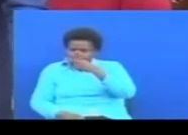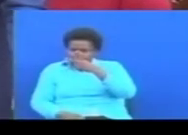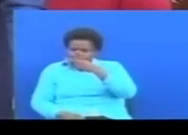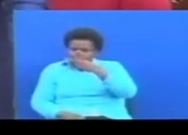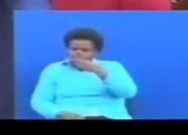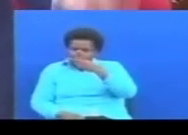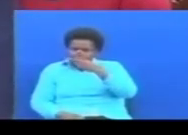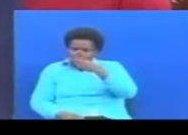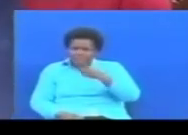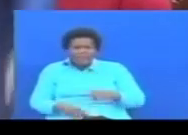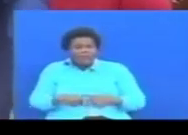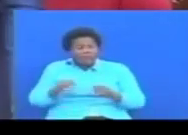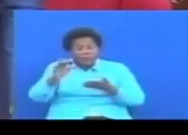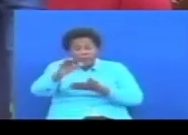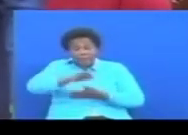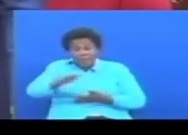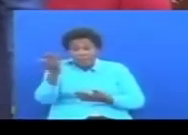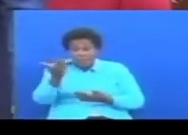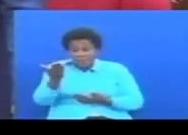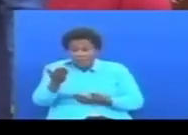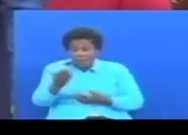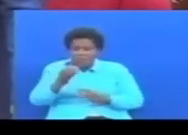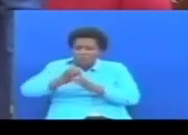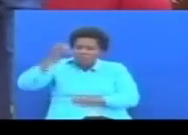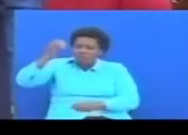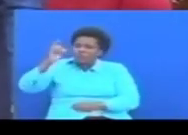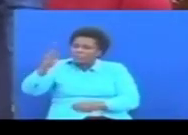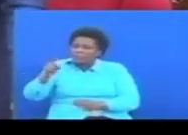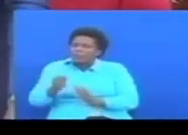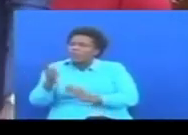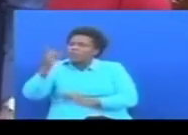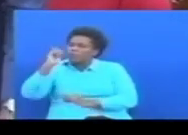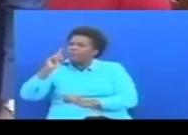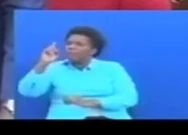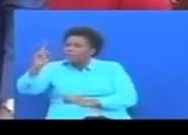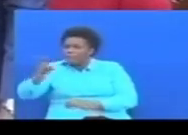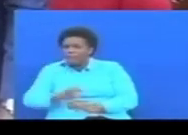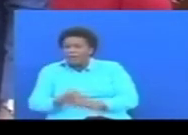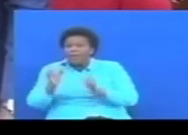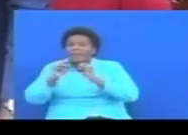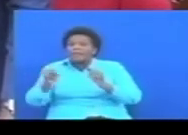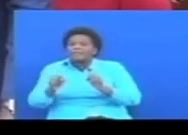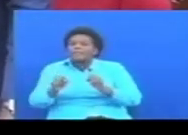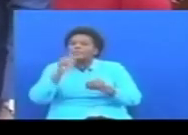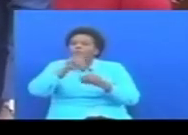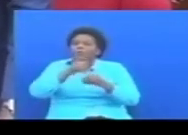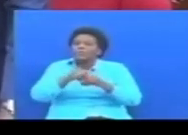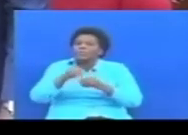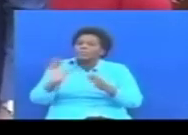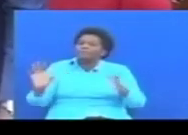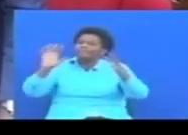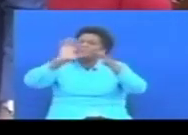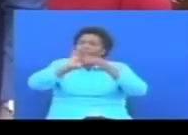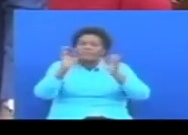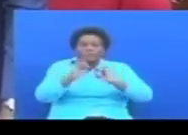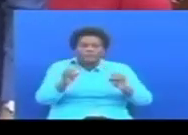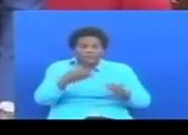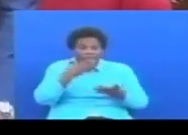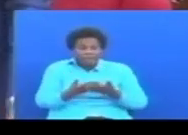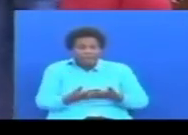ambayo kuna nguzo zimepita na umeme umepita lakini maeneo hayo hayapata umeme, mfano maeneo ya Ruada Lajani, maeneo